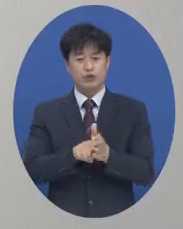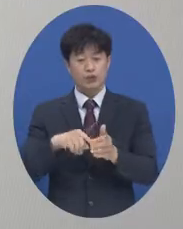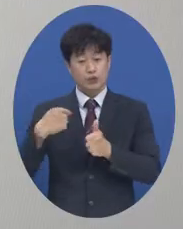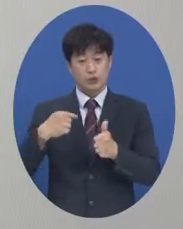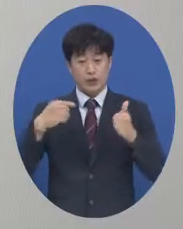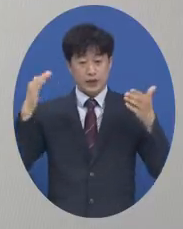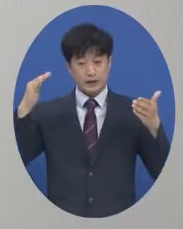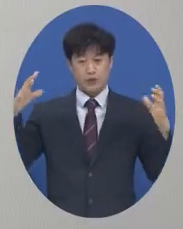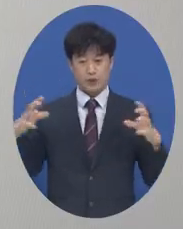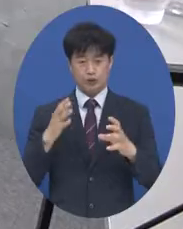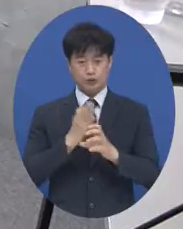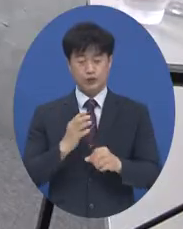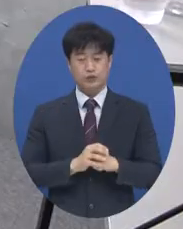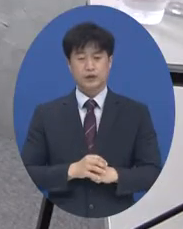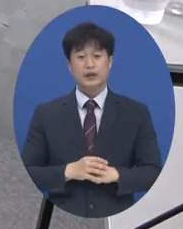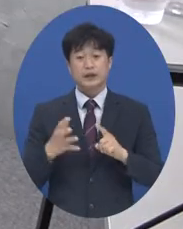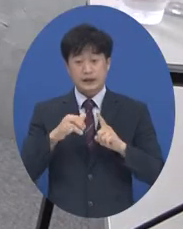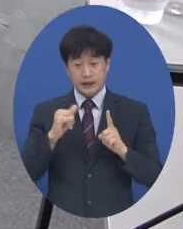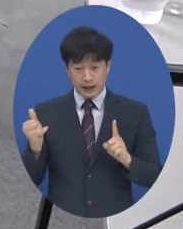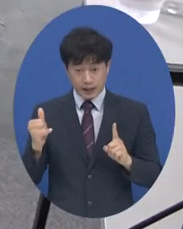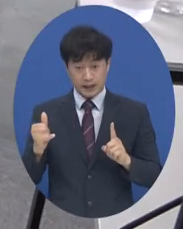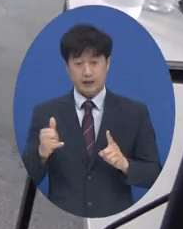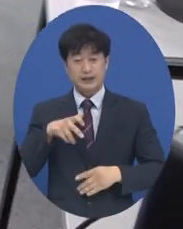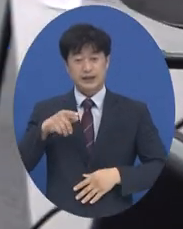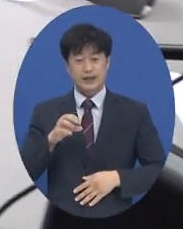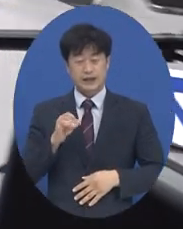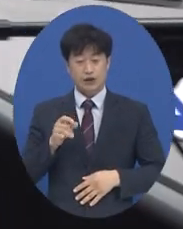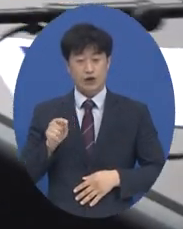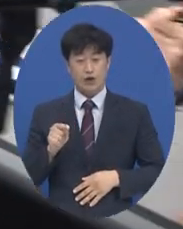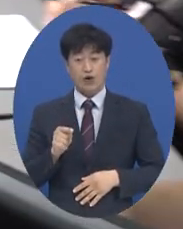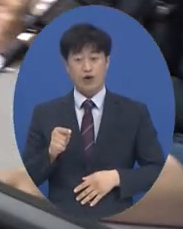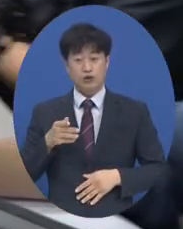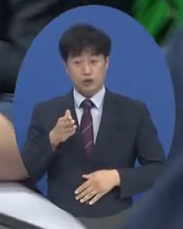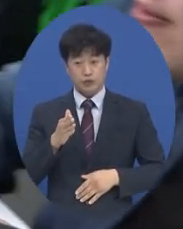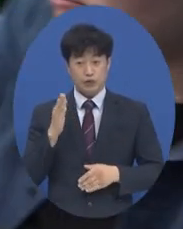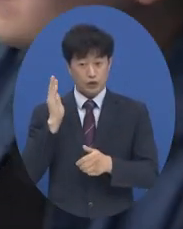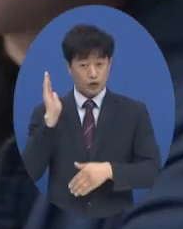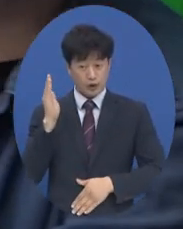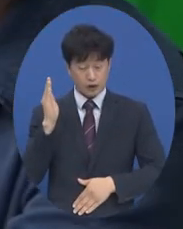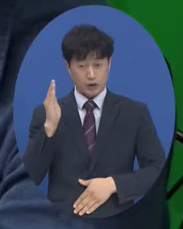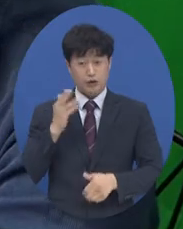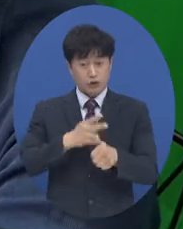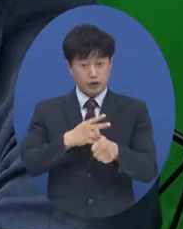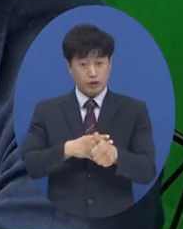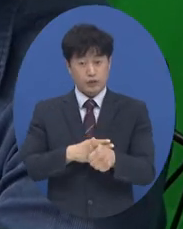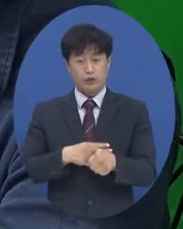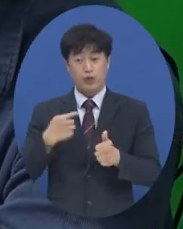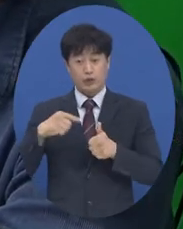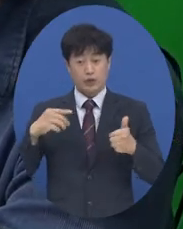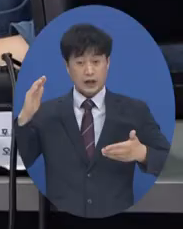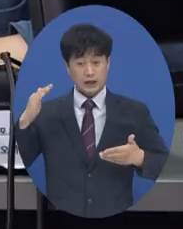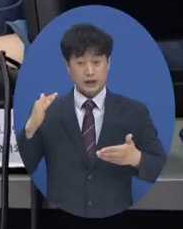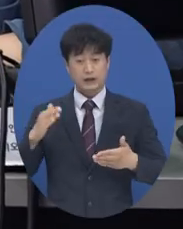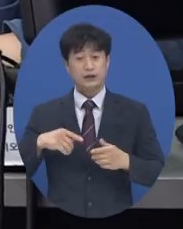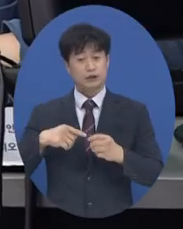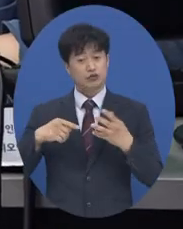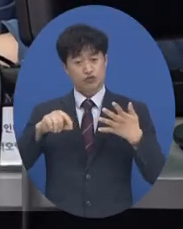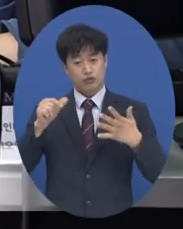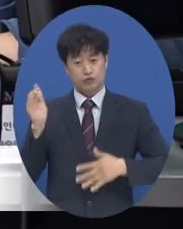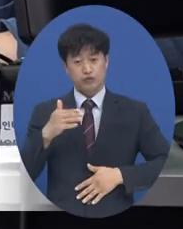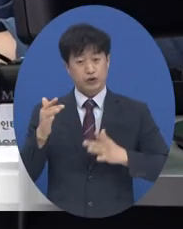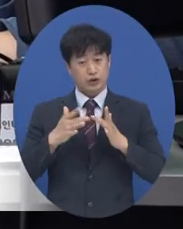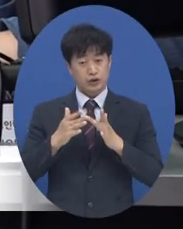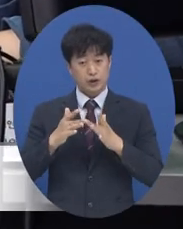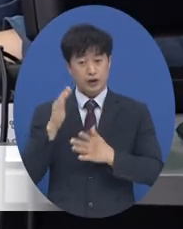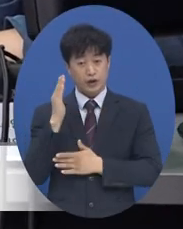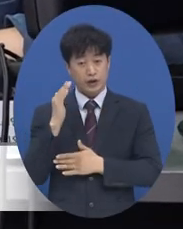모집합니다. 1인 크리에이터 전문 강사 교육생 총 40명은 다음 달부터 무료로 온라인 수업을 받을 수 있고 직접